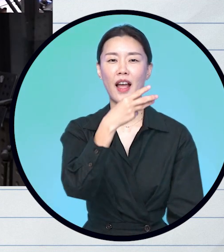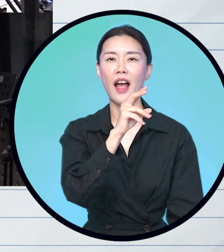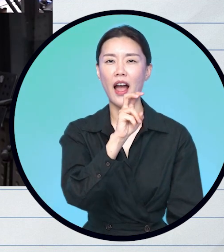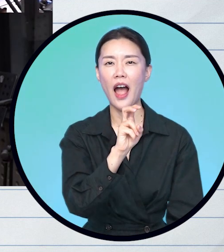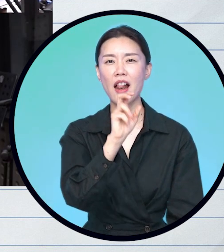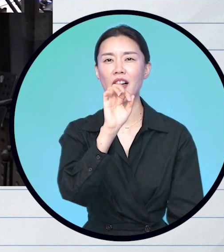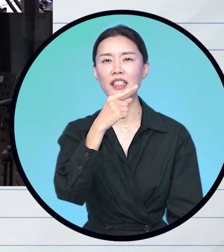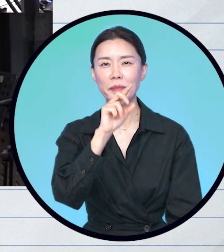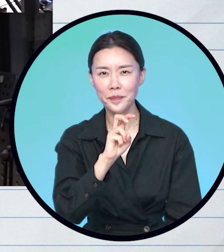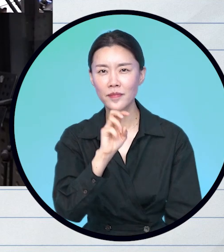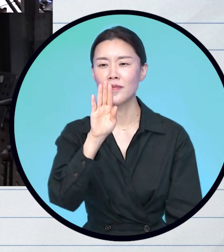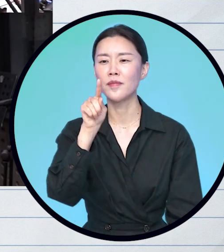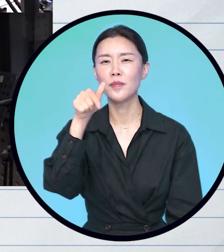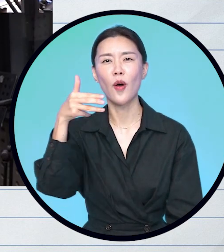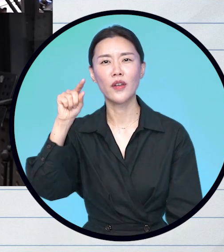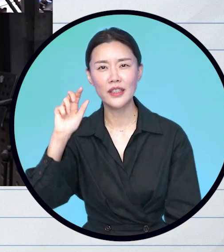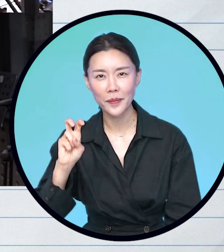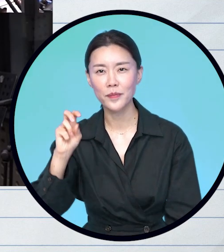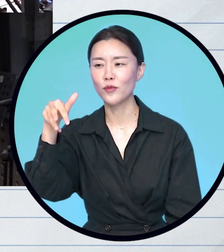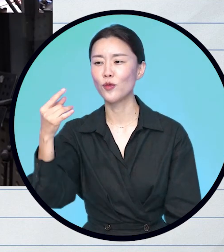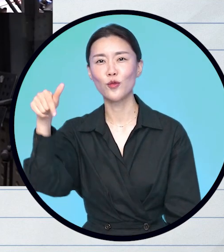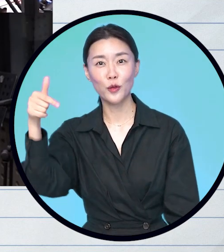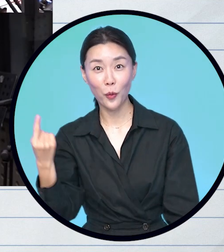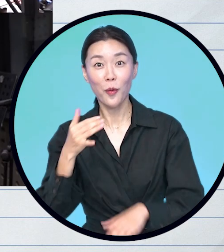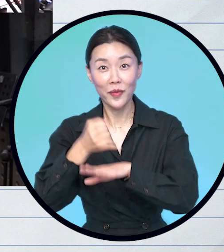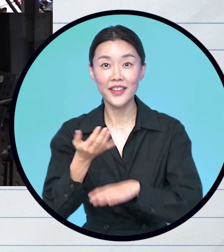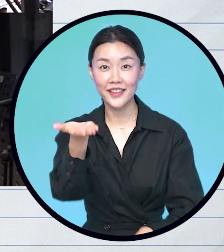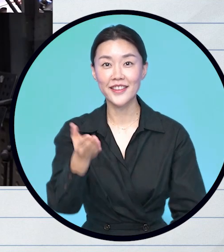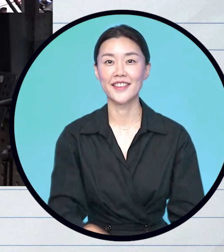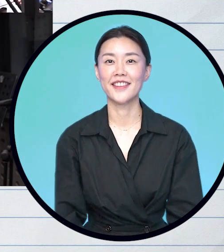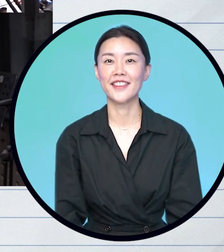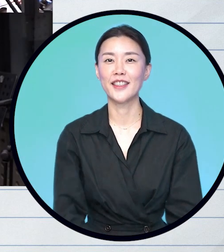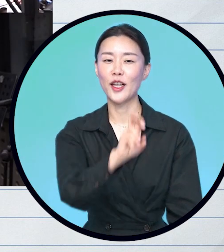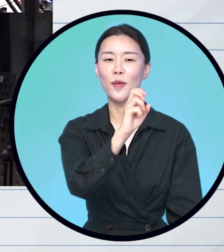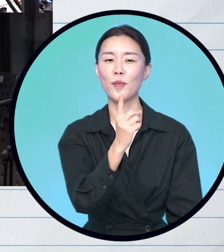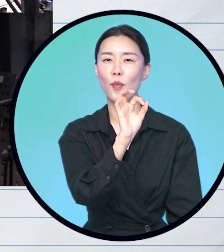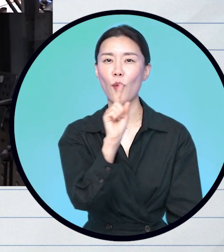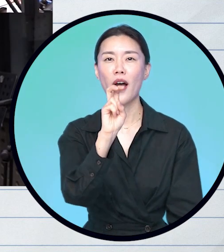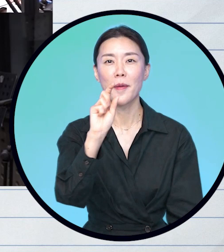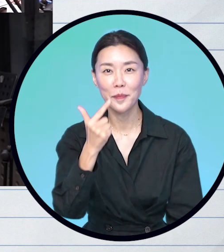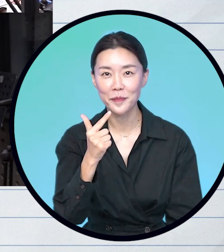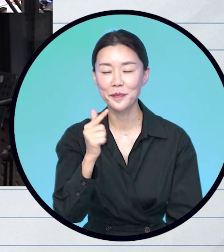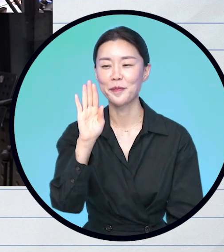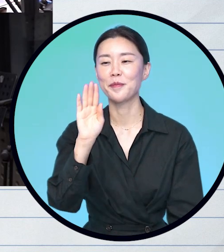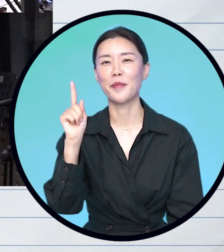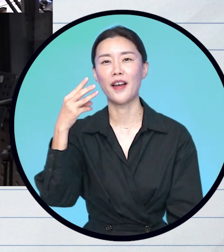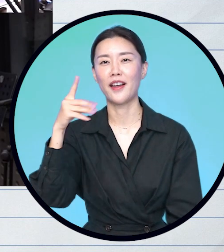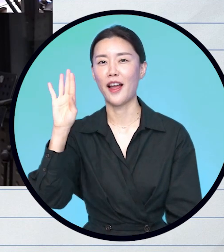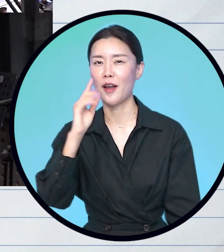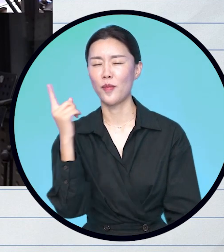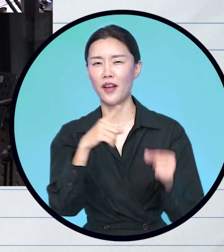최고. 벅참 최고. 마지막으로 막내 휴닝 카이 씨. 모아만 바라봐. 모아만 바라봐.